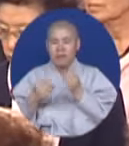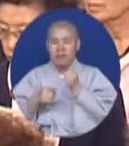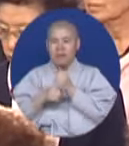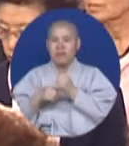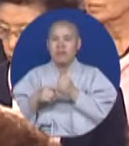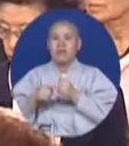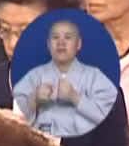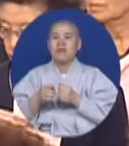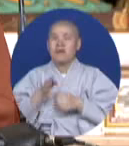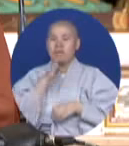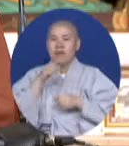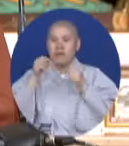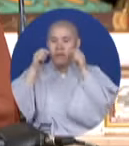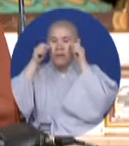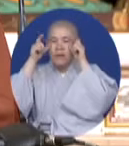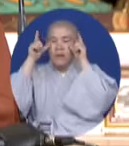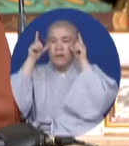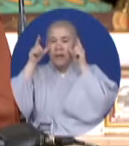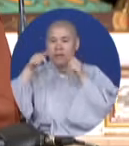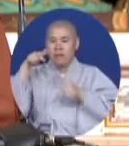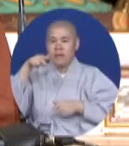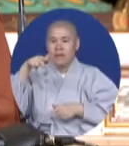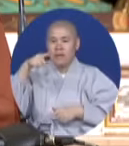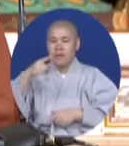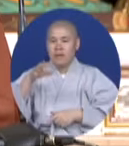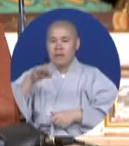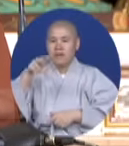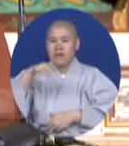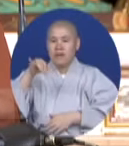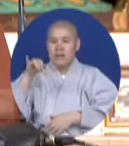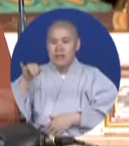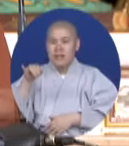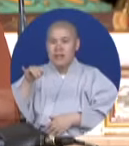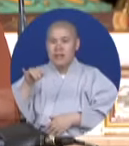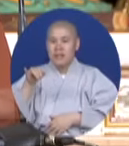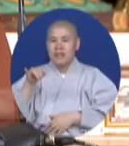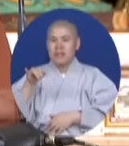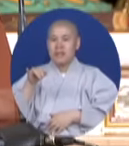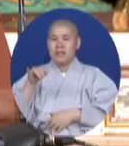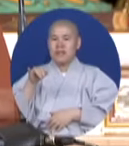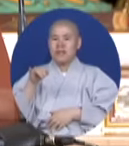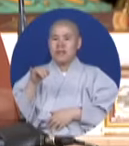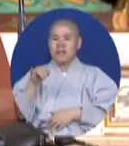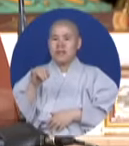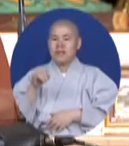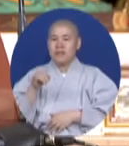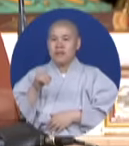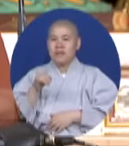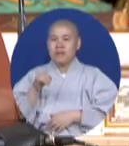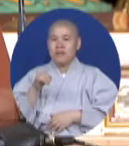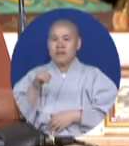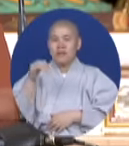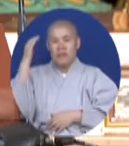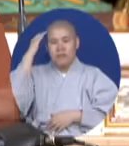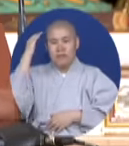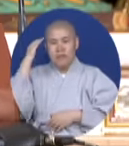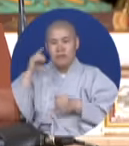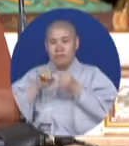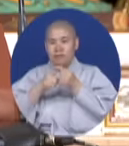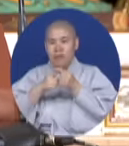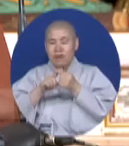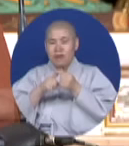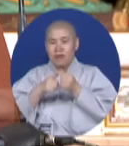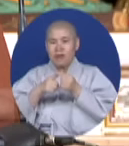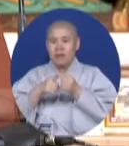뭐냐 정지 아주 이게 정지를 우리말로 번역을 하면 증명할 증자